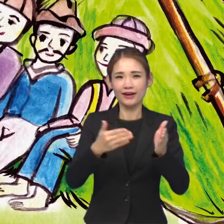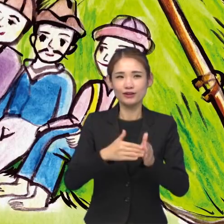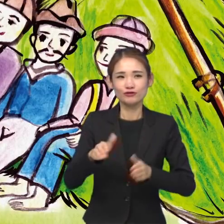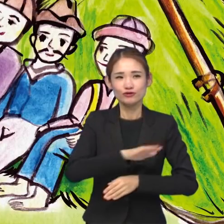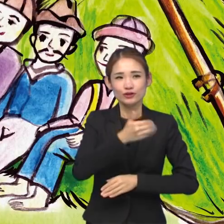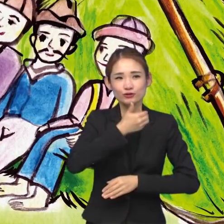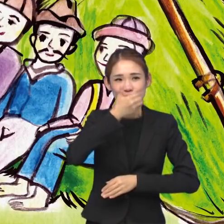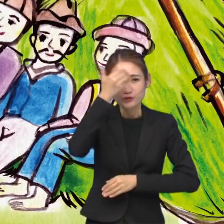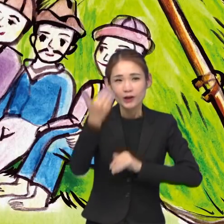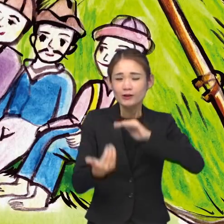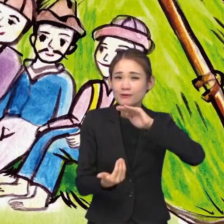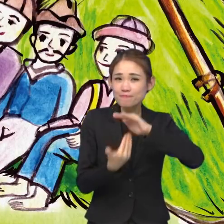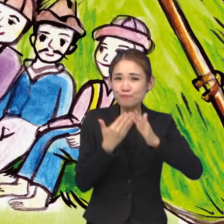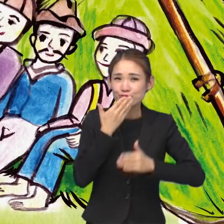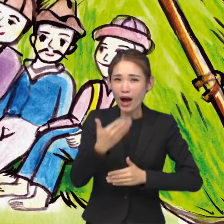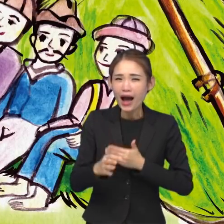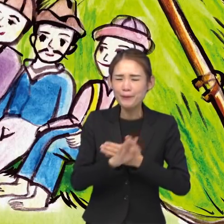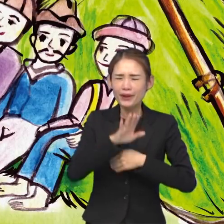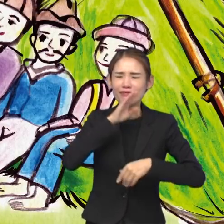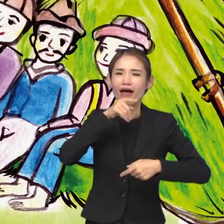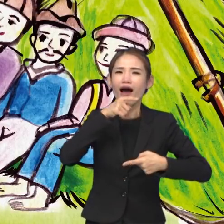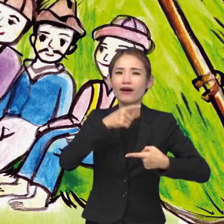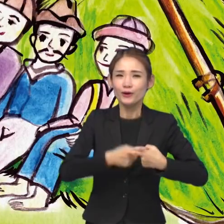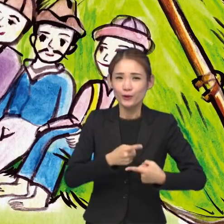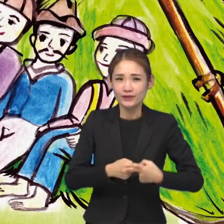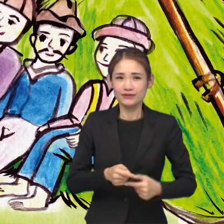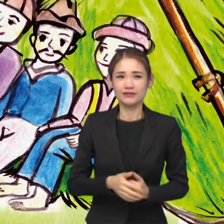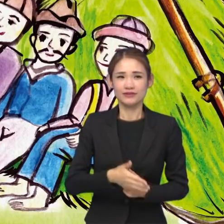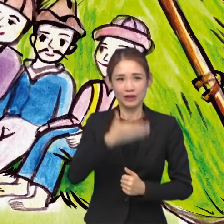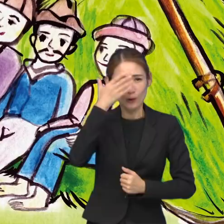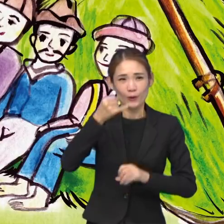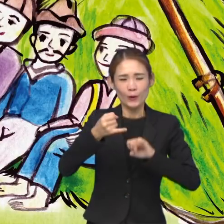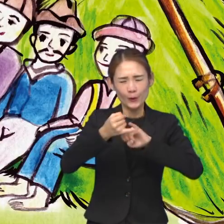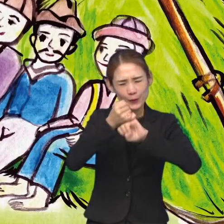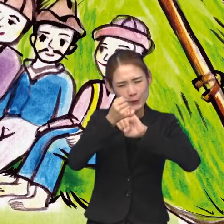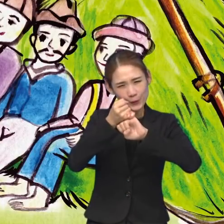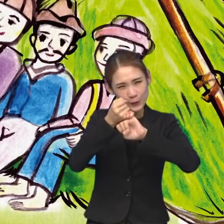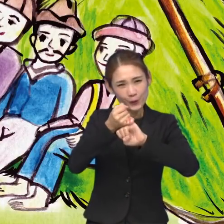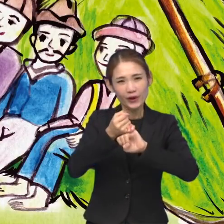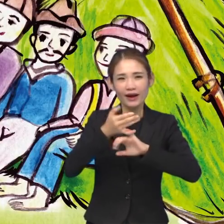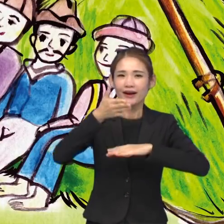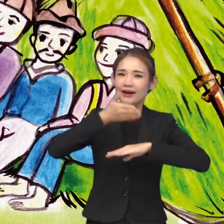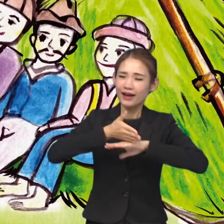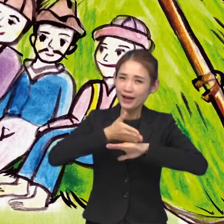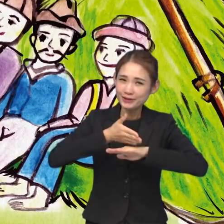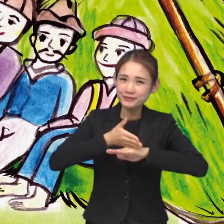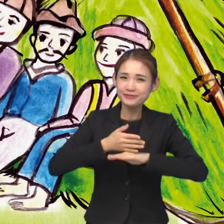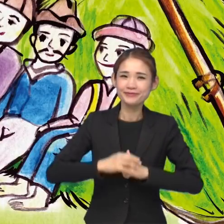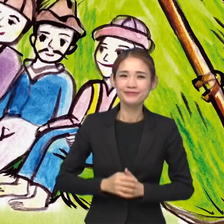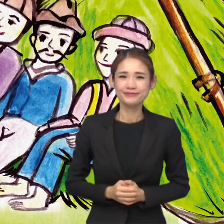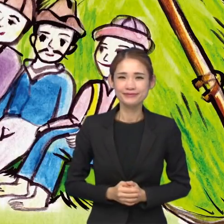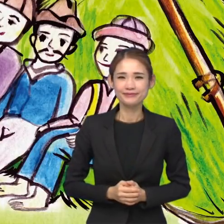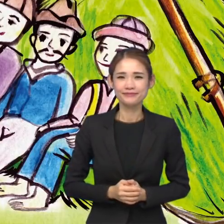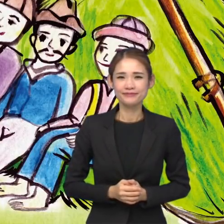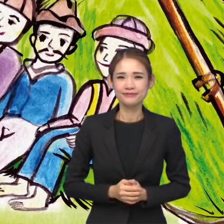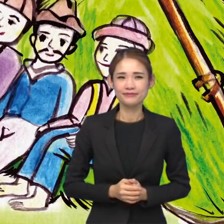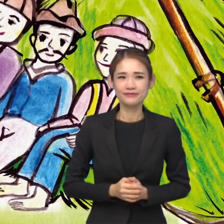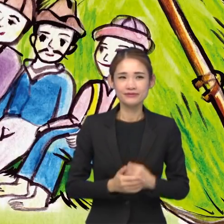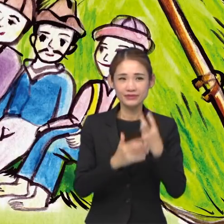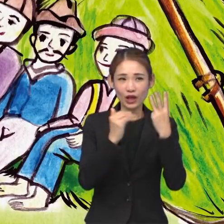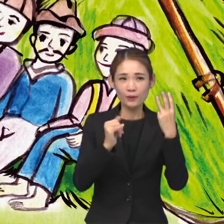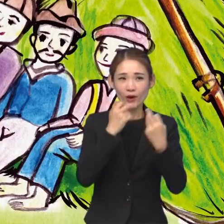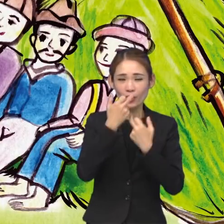우리의 꿈이 이루어진다면 당연하죠 할아버지 꼭 지킬게 요 감사함이 야아 라고